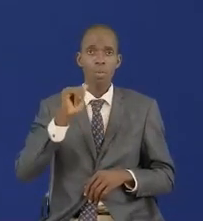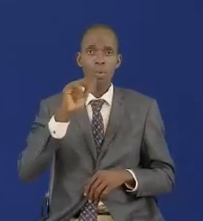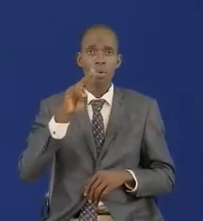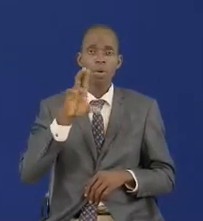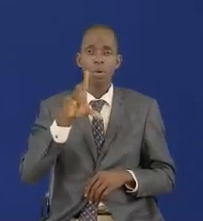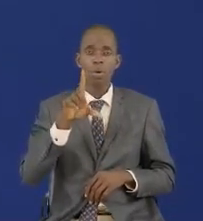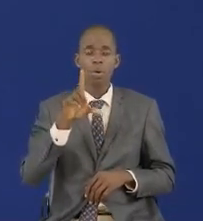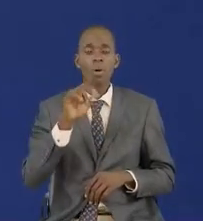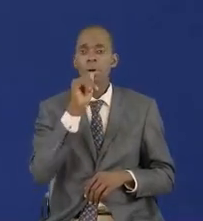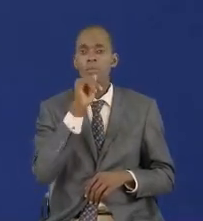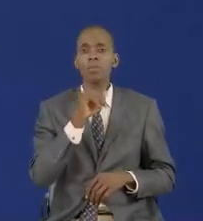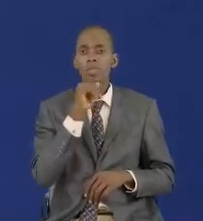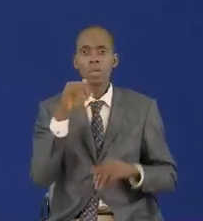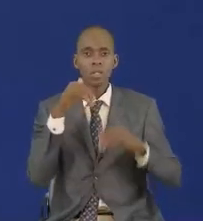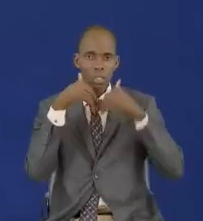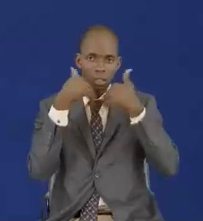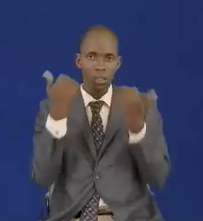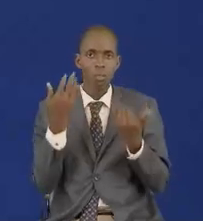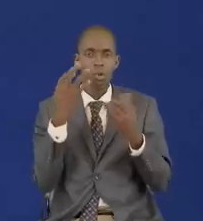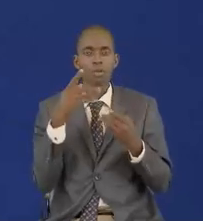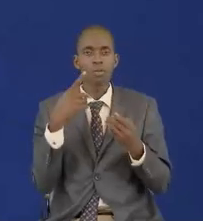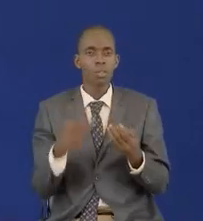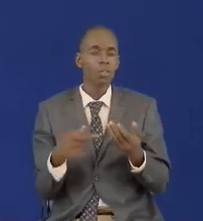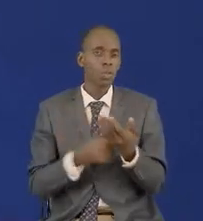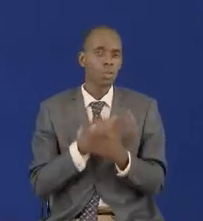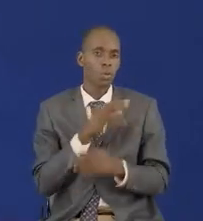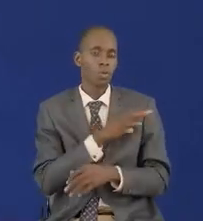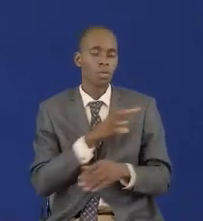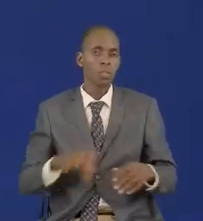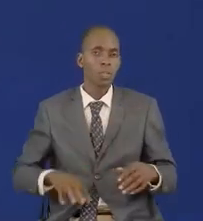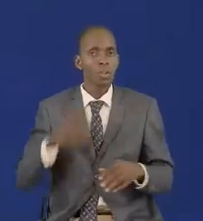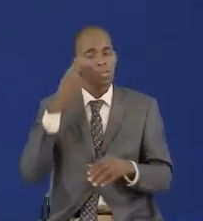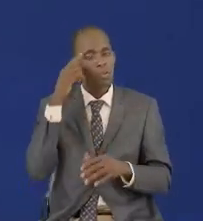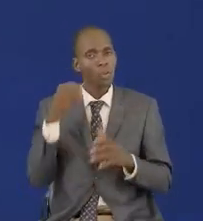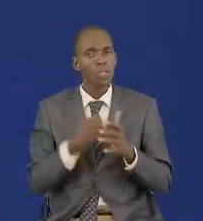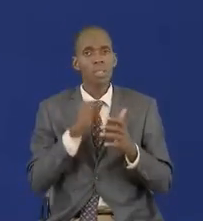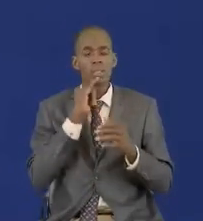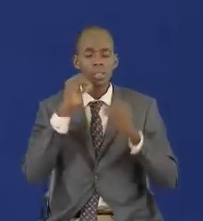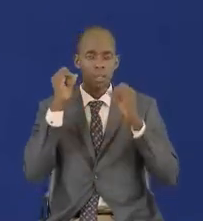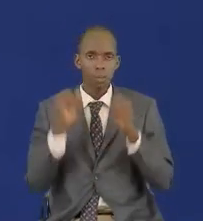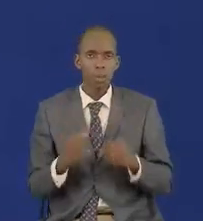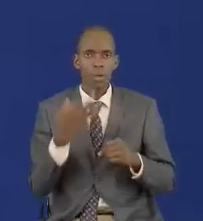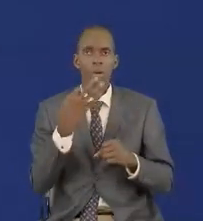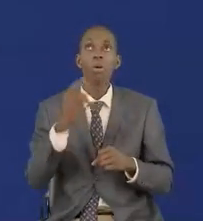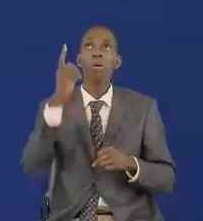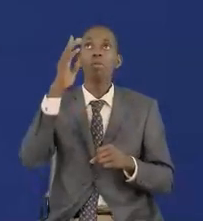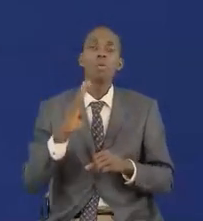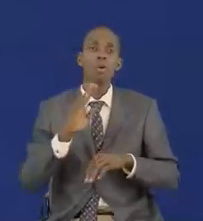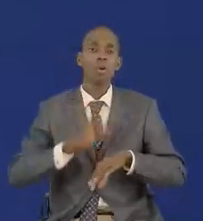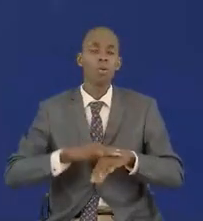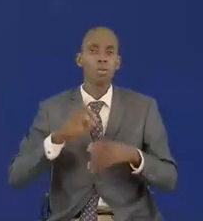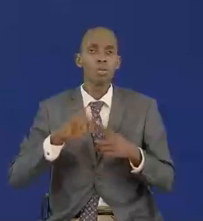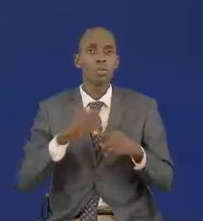Christ c'est une puissance de Dieu pour le salut de quiconque croit